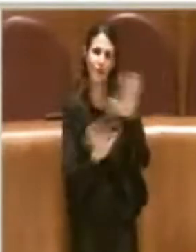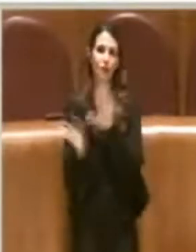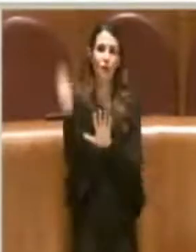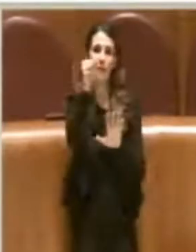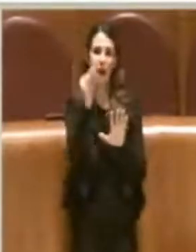presidente